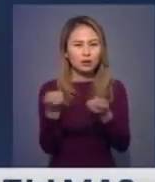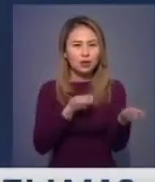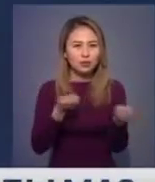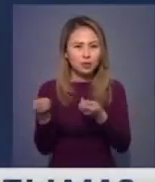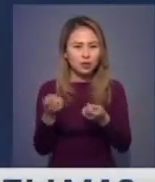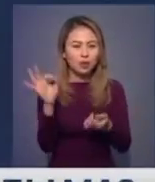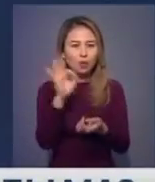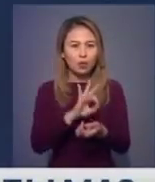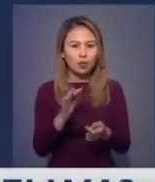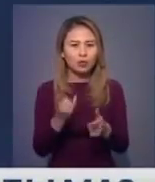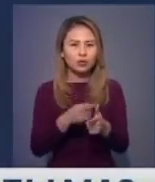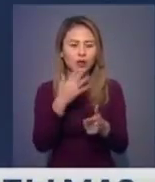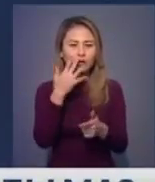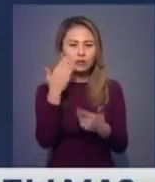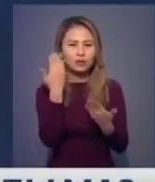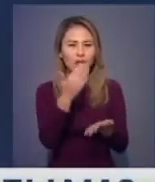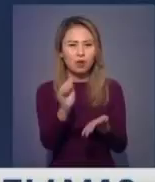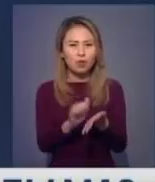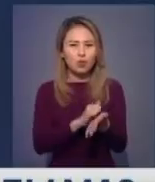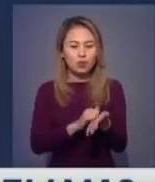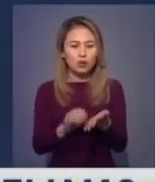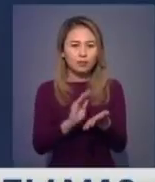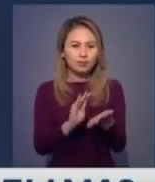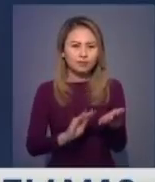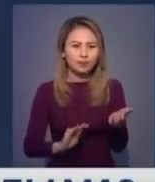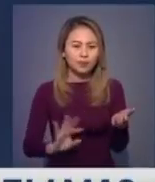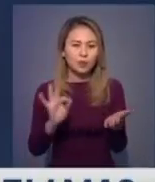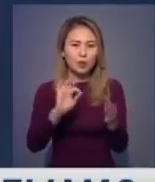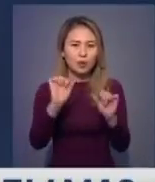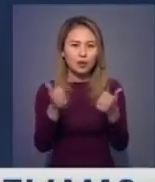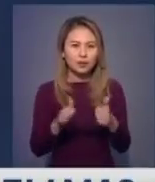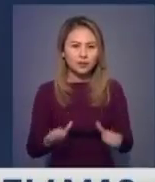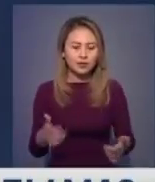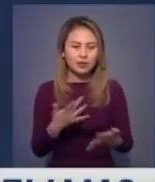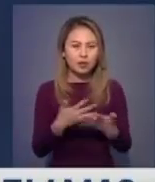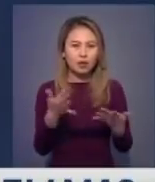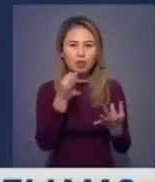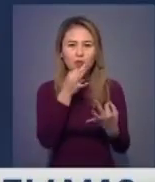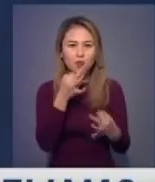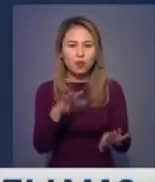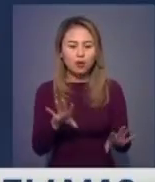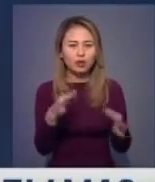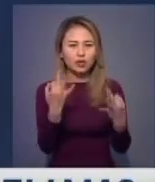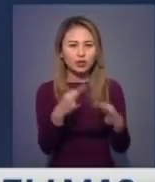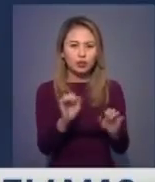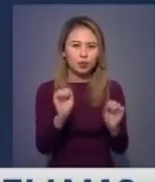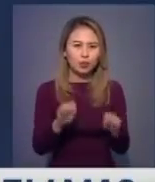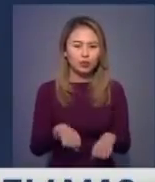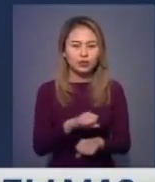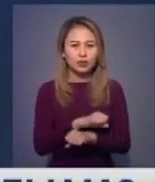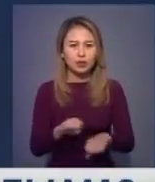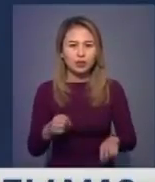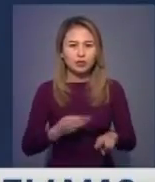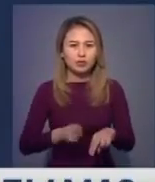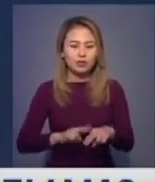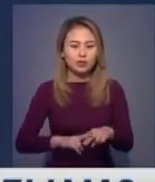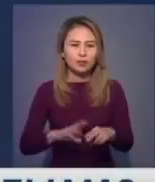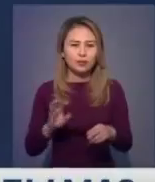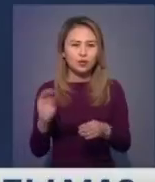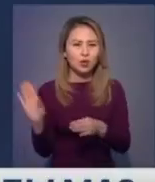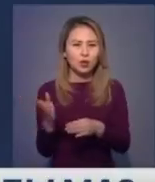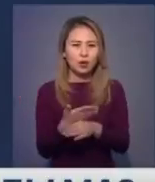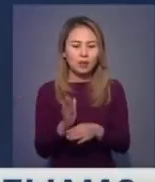бойынша, шетелдік қағаздарын алу рәсімдері бойынша, қандай рұқсаттама қажет, қағаздар қажет, одан бөлек